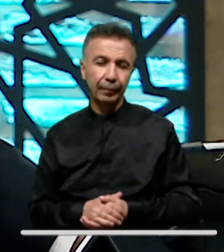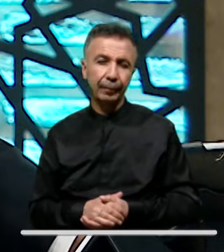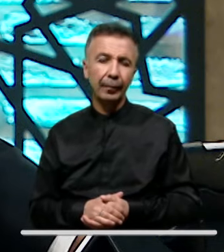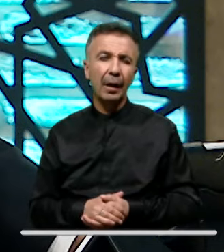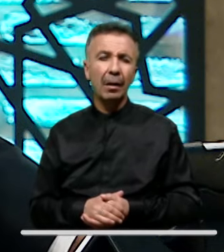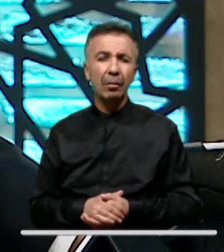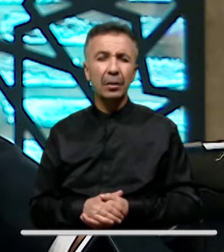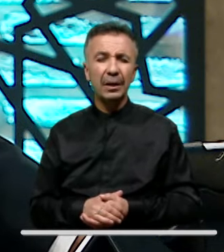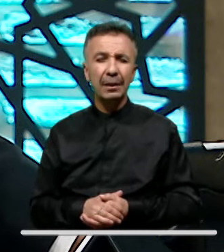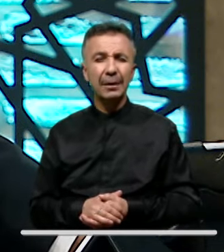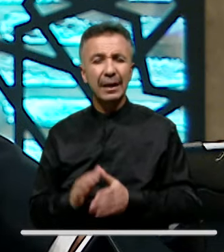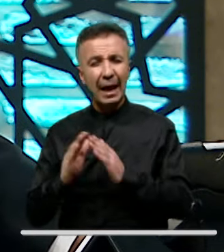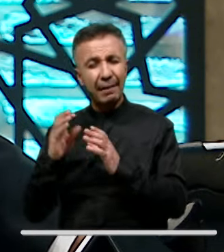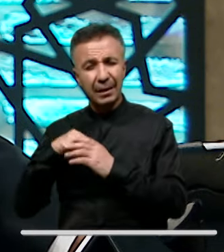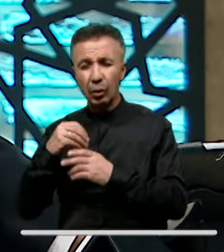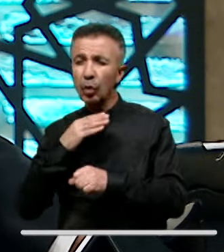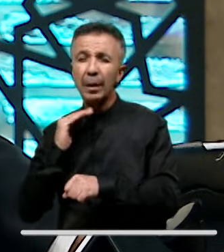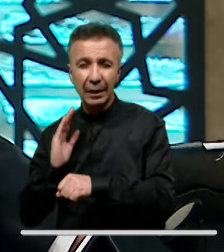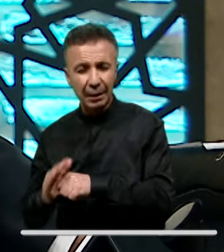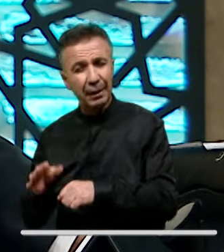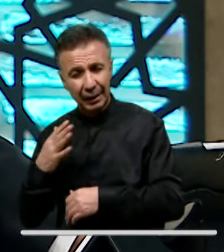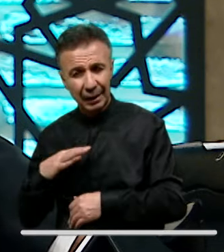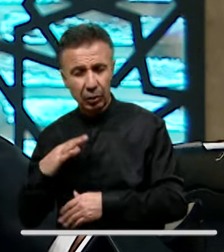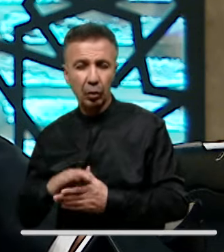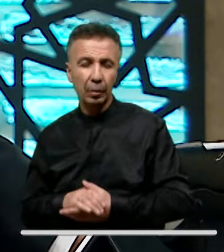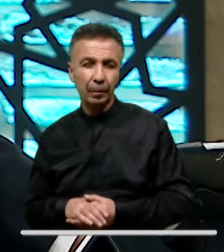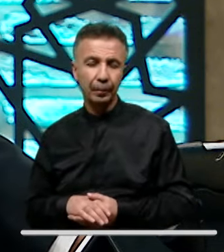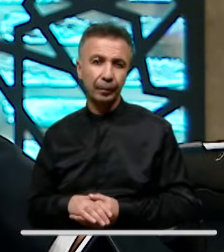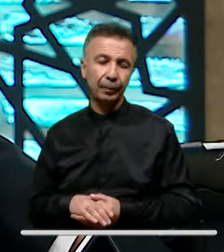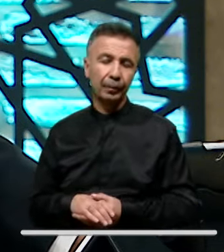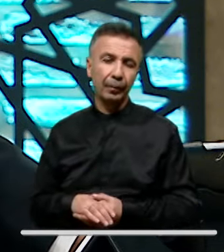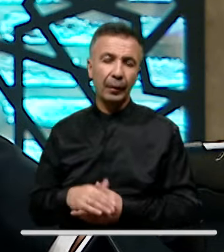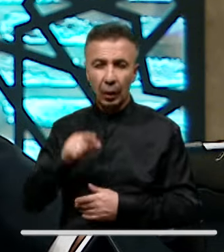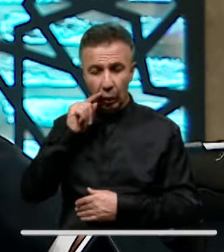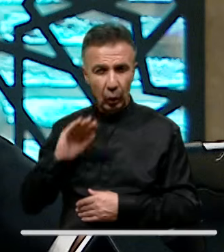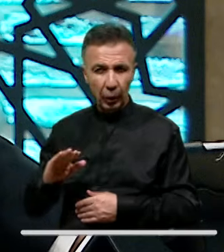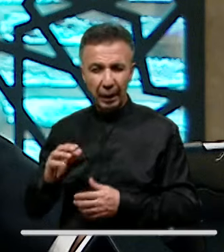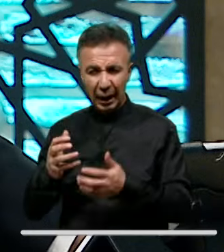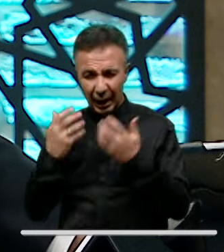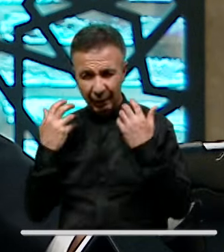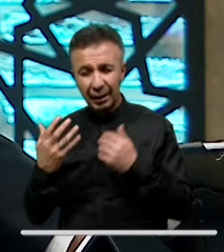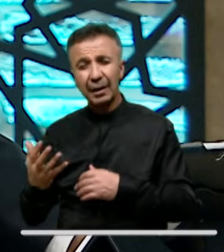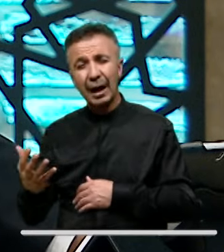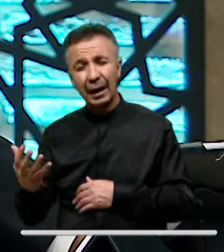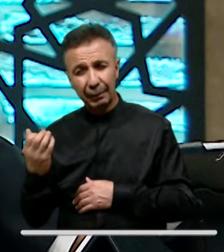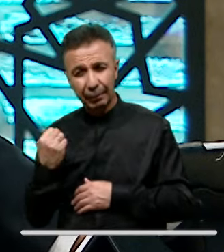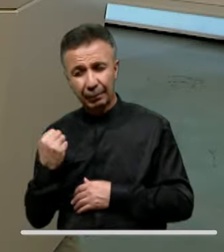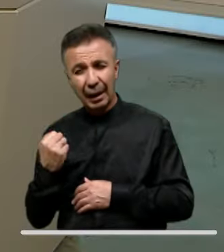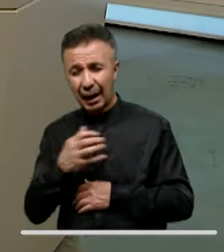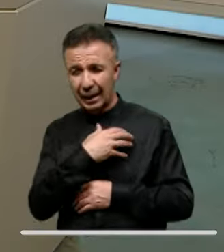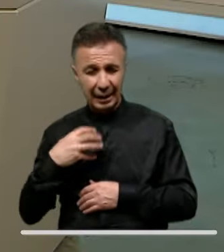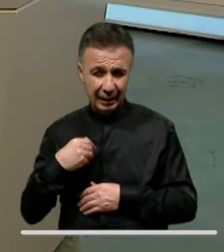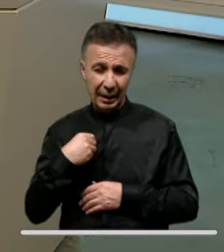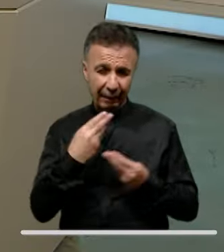bu teyzemiz de evimde kurban kesilsin istiyorum y bu durumdan rahatsız Demek ki oğlu bir kurban alıp annesine getiriyormuş kurban o